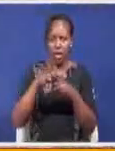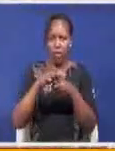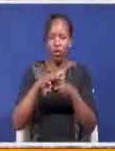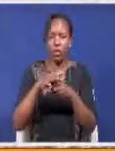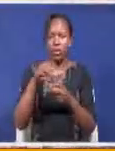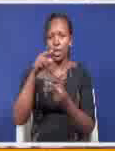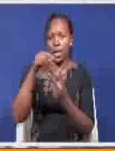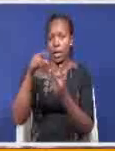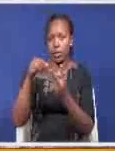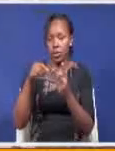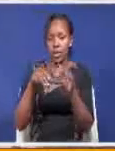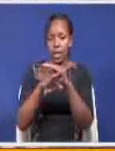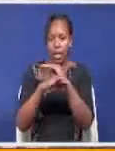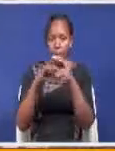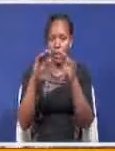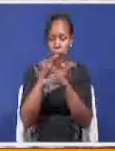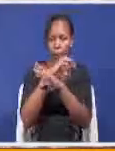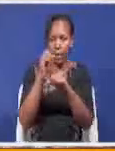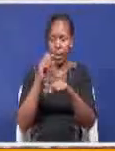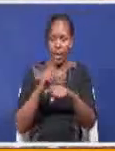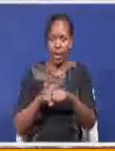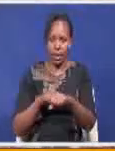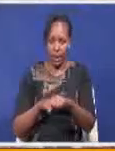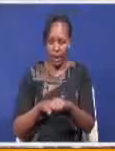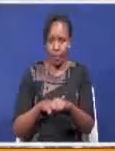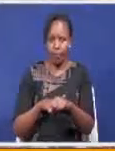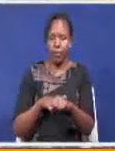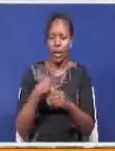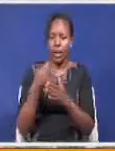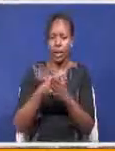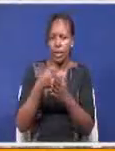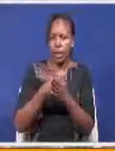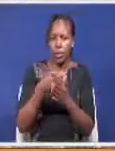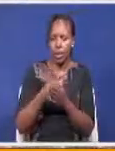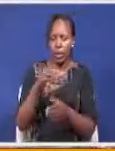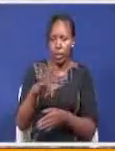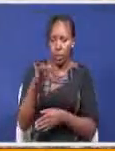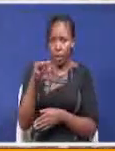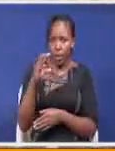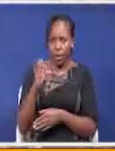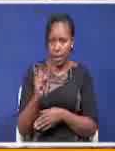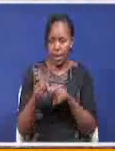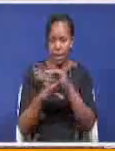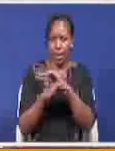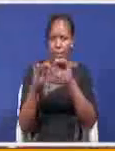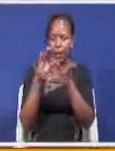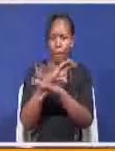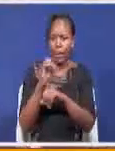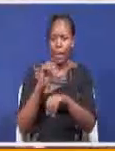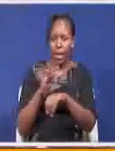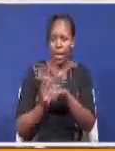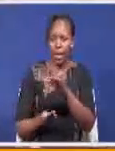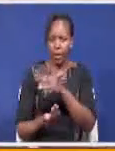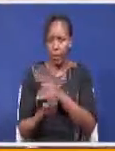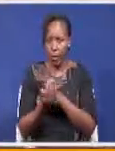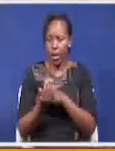Kithure atuekaga na kutheterwa. Atueka deputy president wa Kenya. Anto bara ukete kumuthetera rukere ta munene wakwa kiama